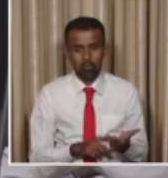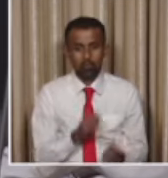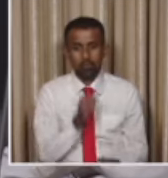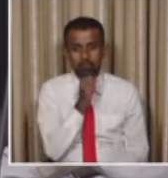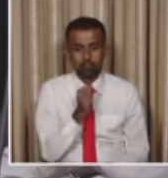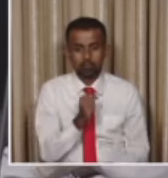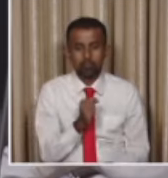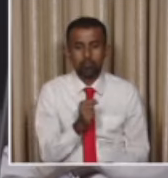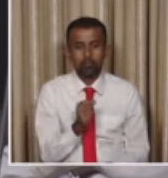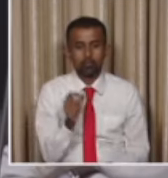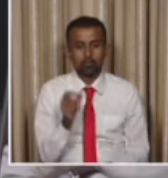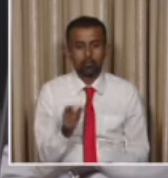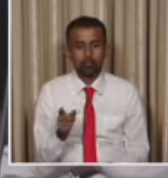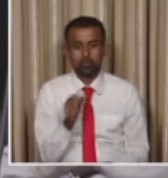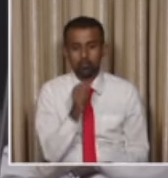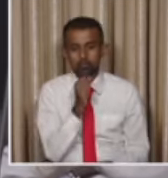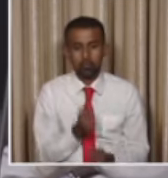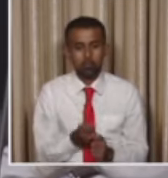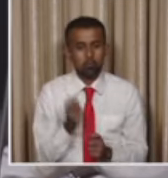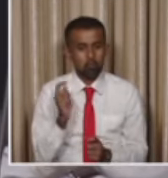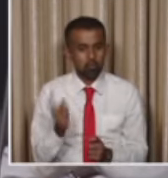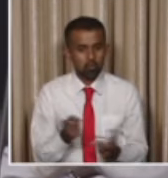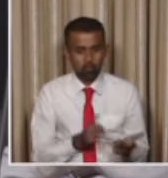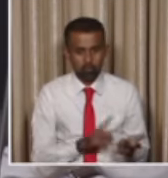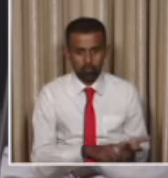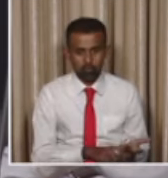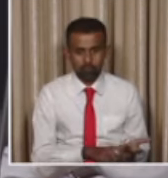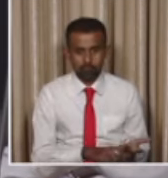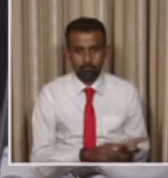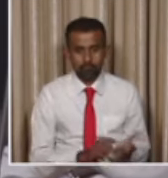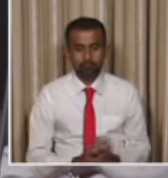විශ්‍රාමගත්ත ජ්‍යෙෂ්ඨ පුරවැසියාට විශ්‍රාම වැටුප් ගෙවන්න ඕනේ.